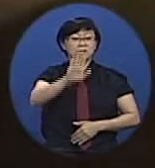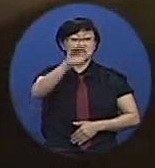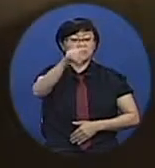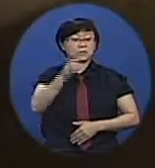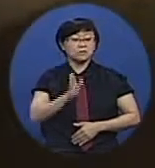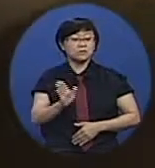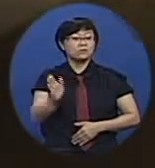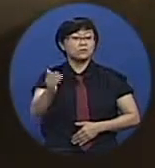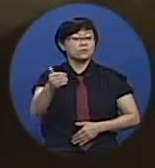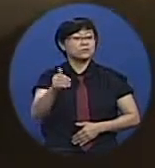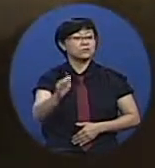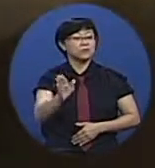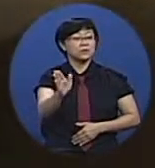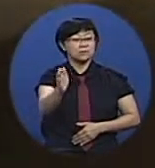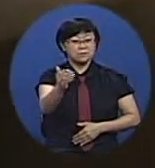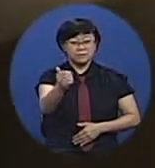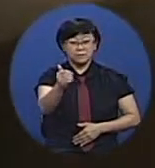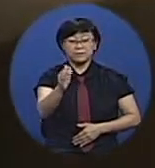고개마다